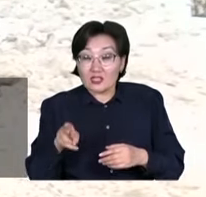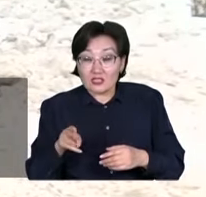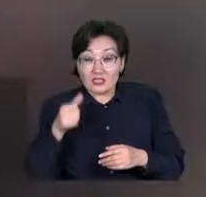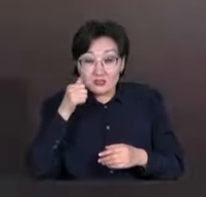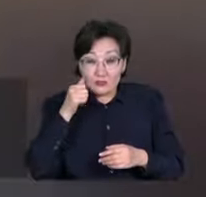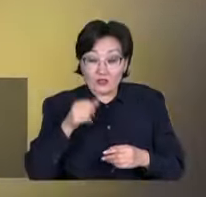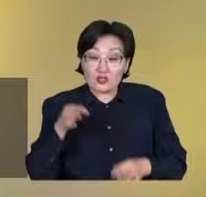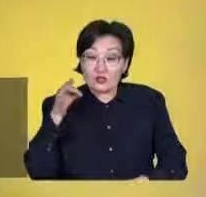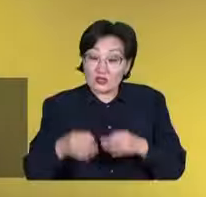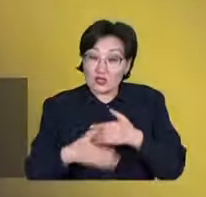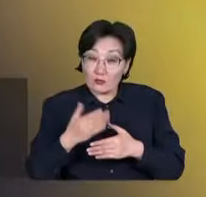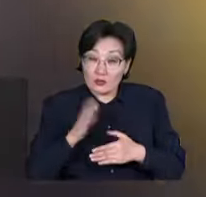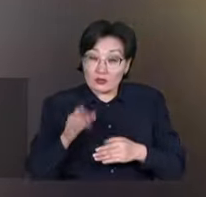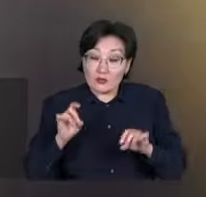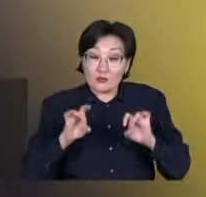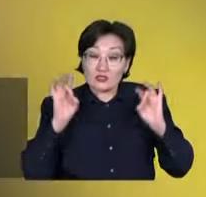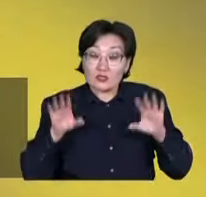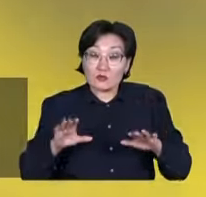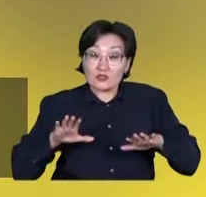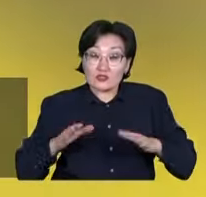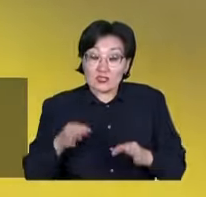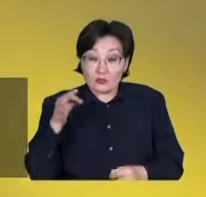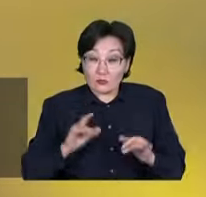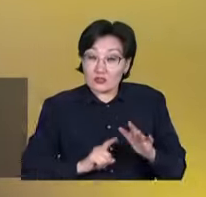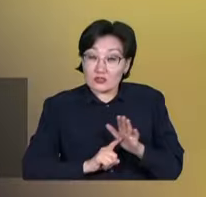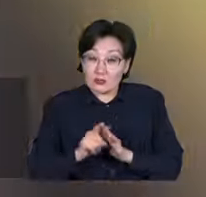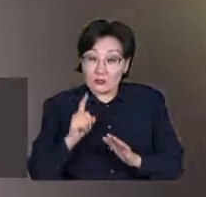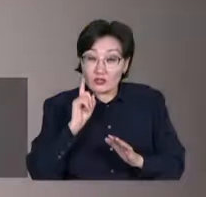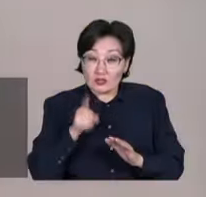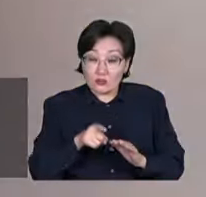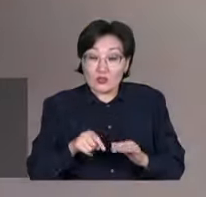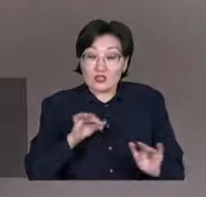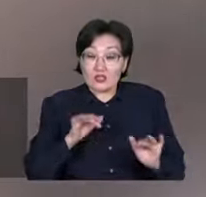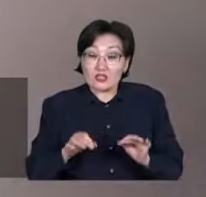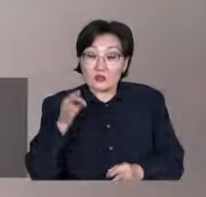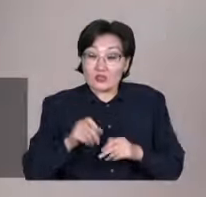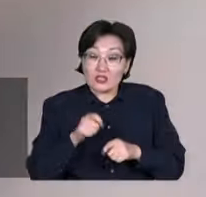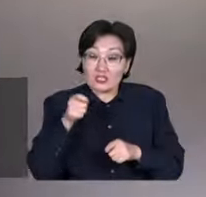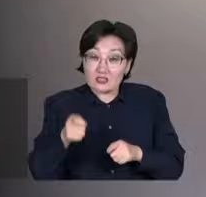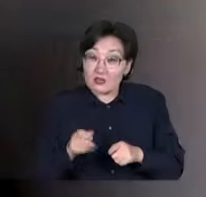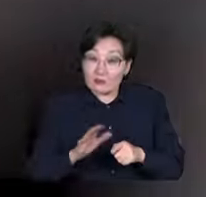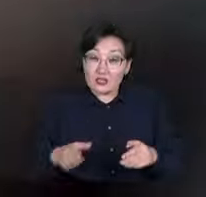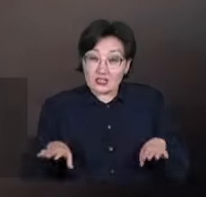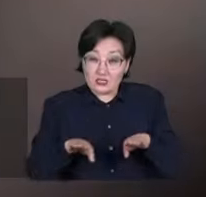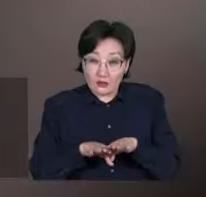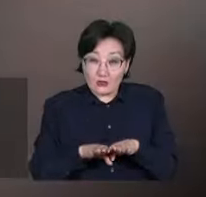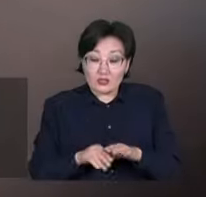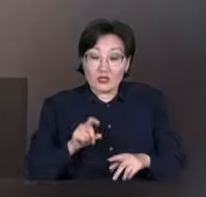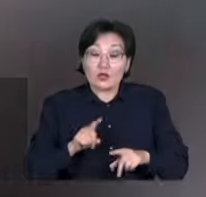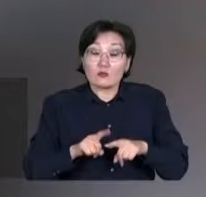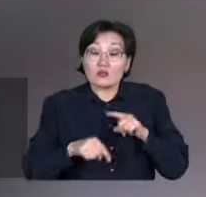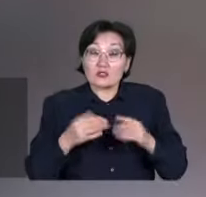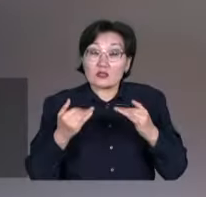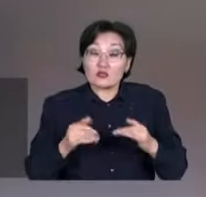мәжбүрлейді деп. Жазатай оқиғаға қатысты қылмыстық іс қозғалған, бірақ бір жылдан бері іс сотқа жетпей жабылып қалыпты. Марқұмның жақындары ендігі